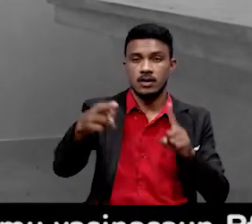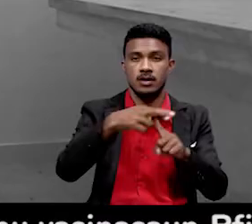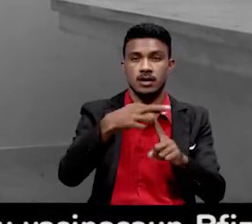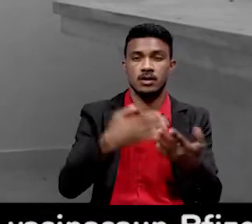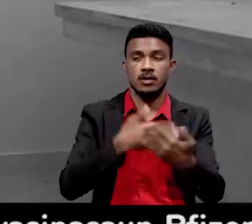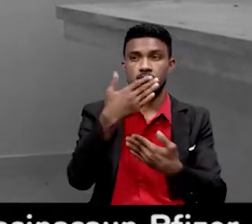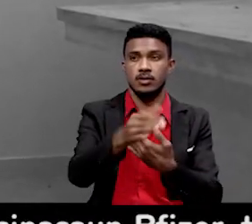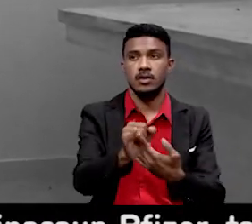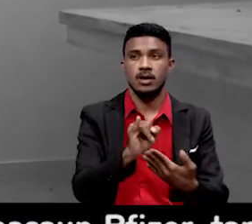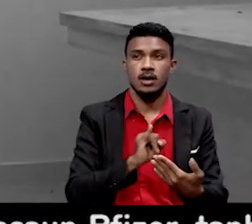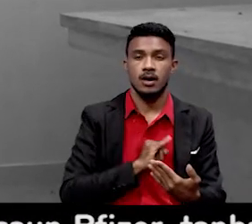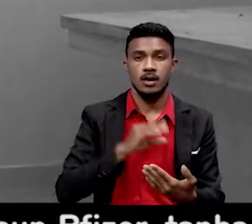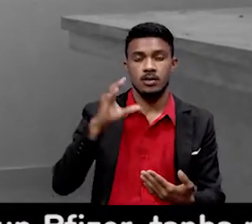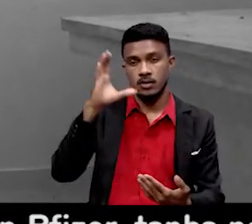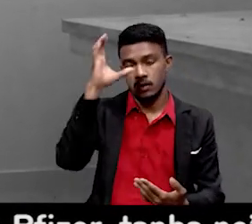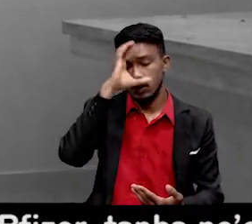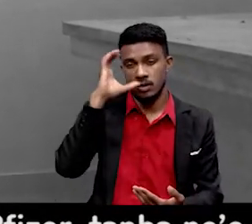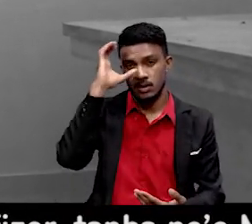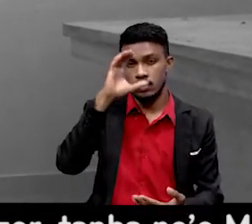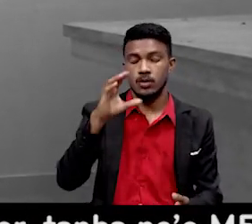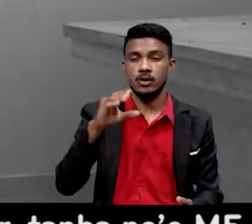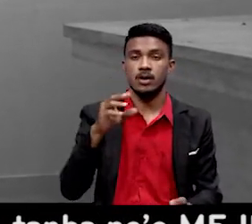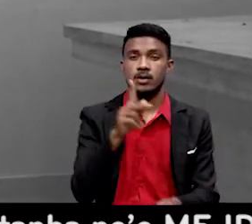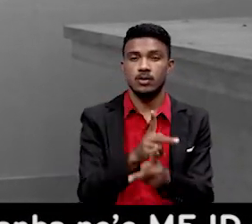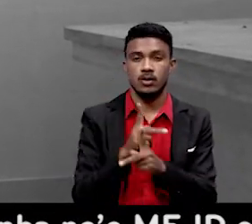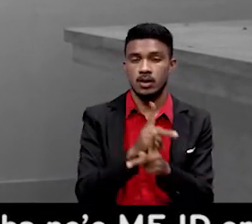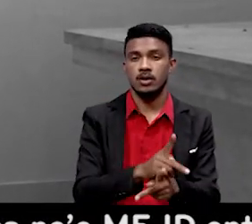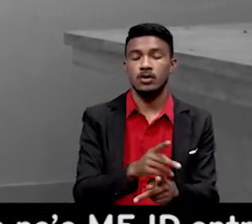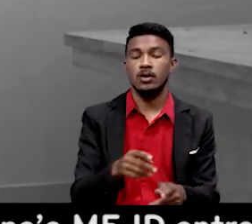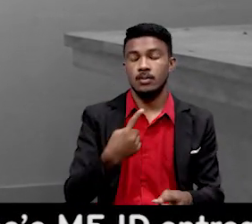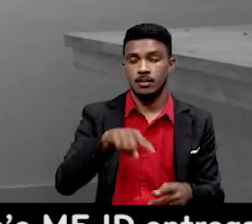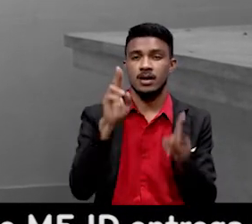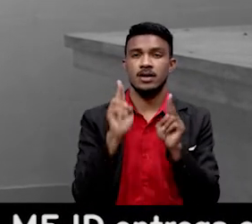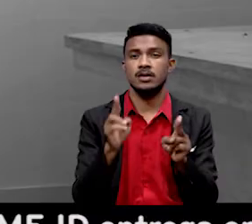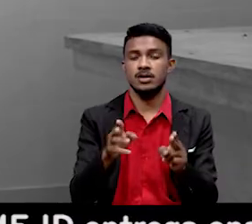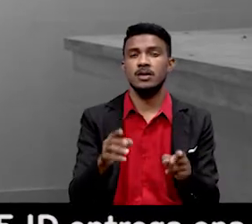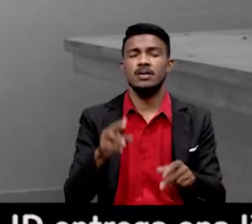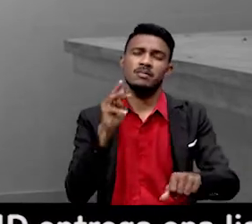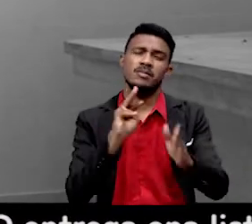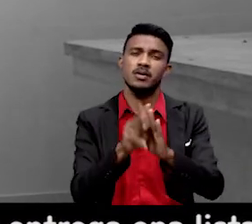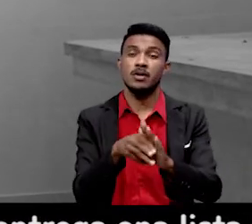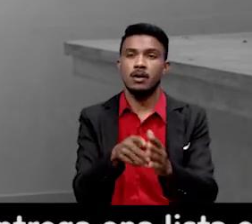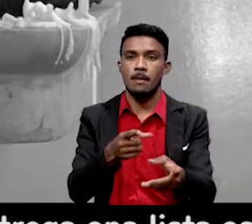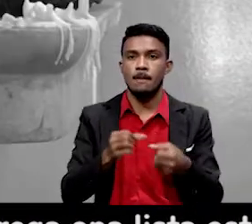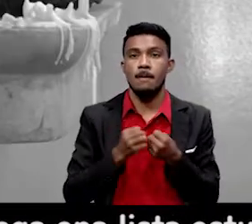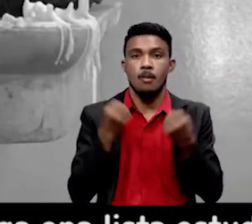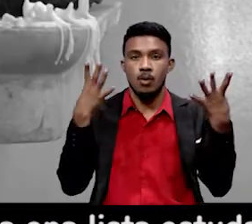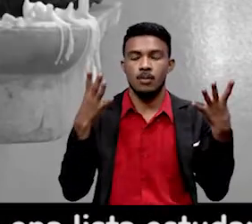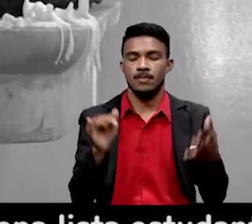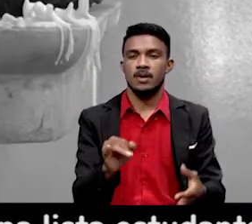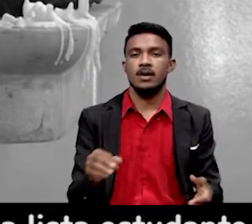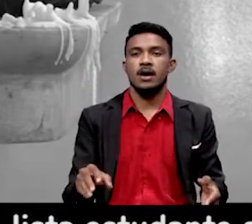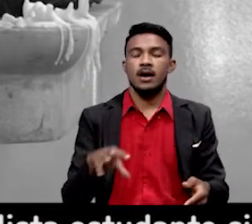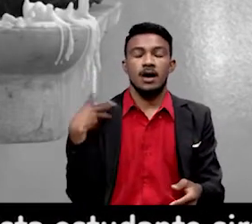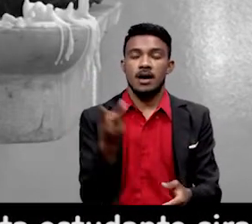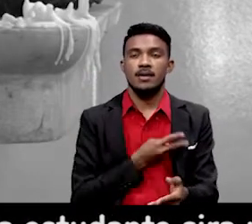se sama ten samba nia atu bala lai sana la tomos minutu hir tarutu i homos alin sir tambah altura ne aminain hat